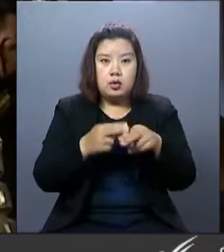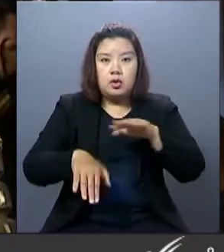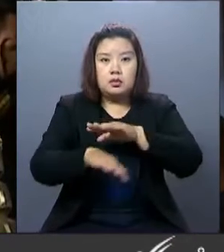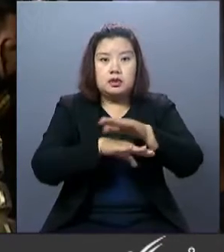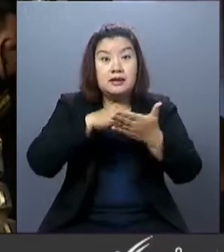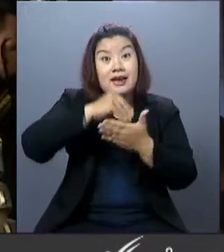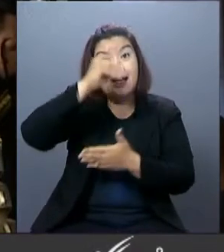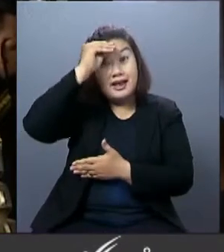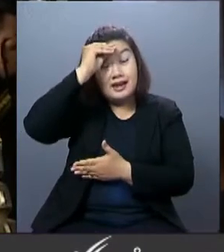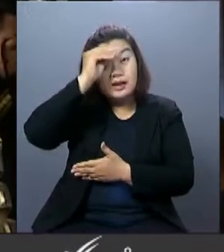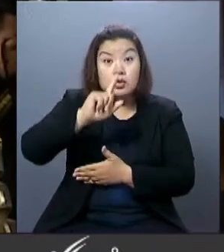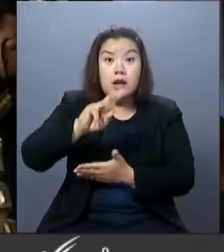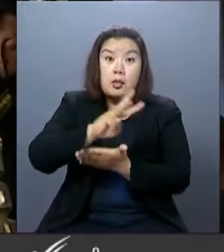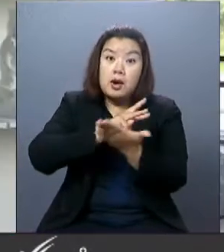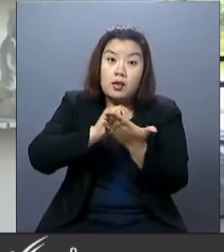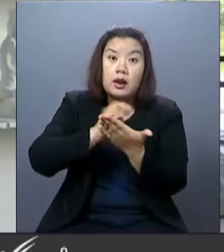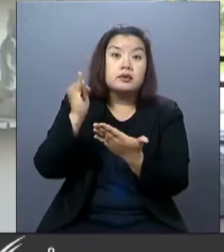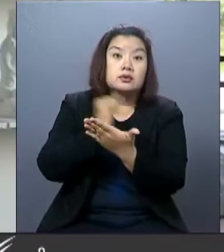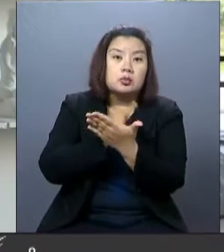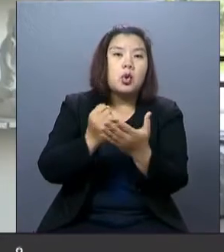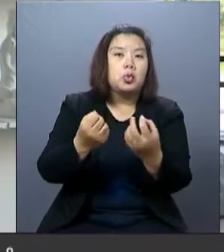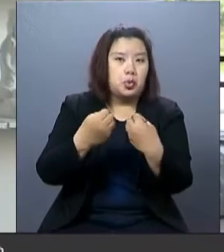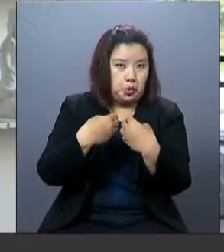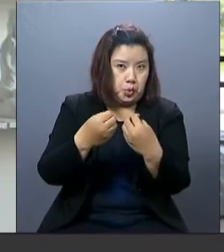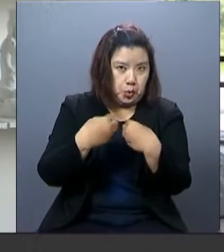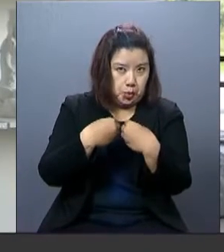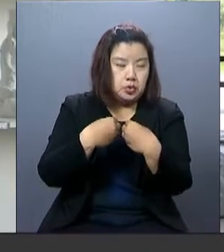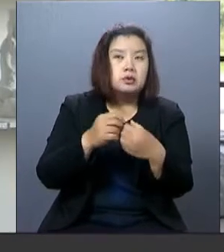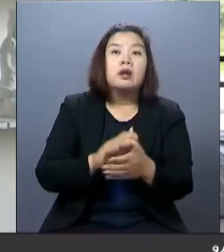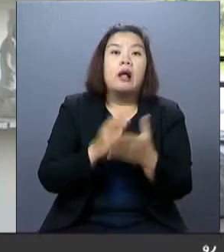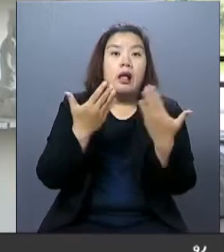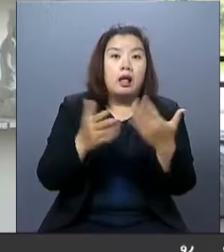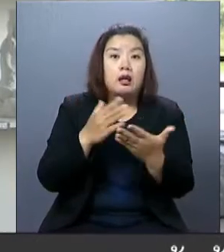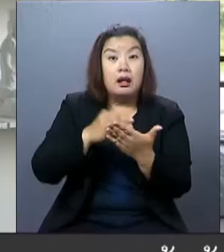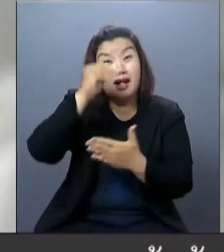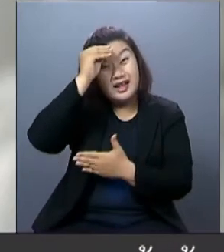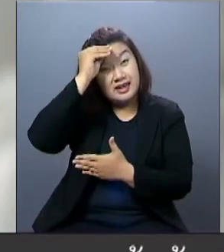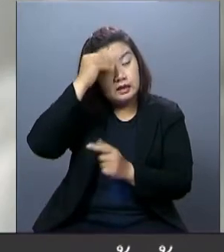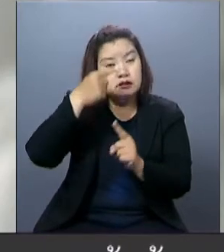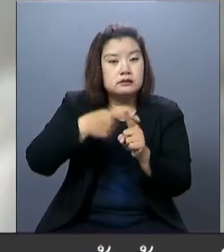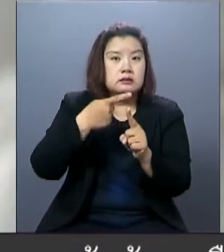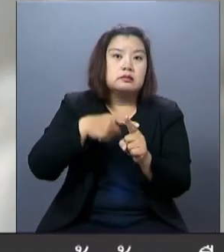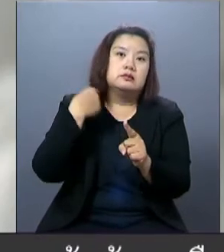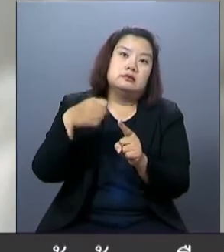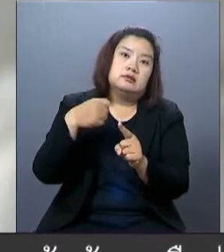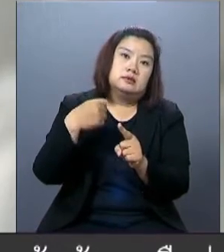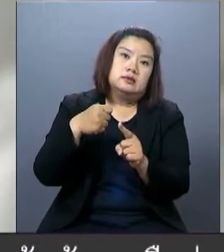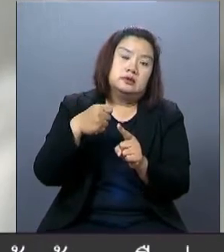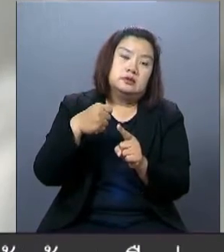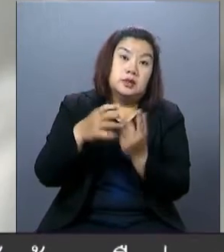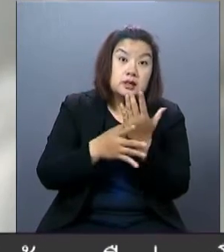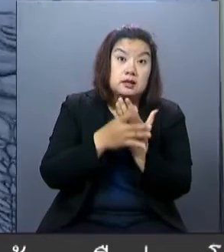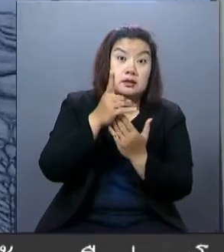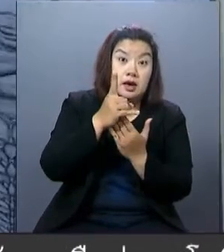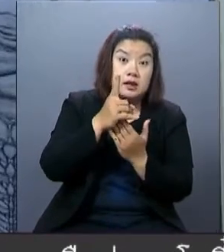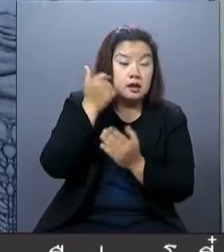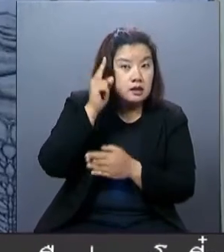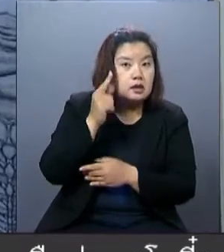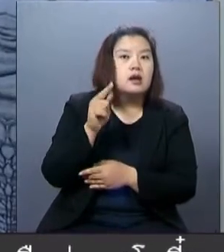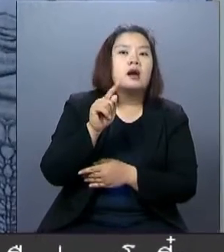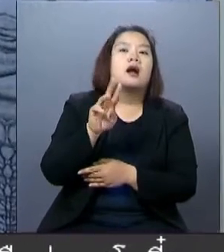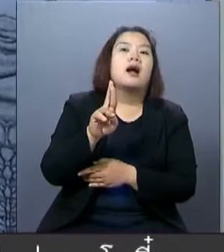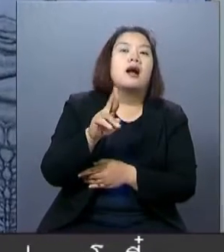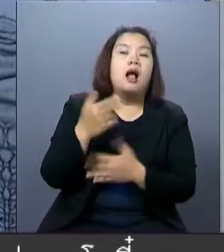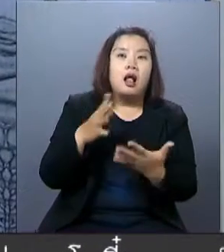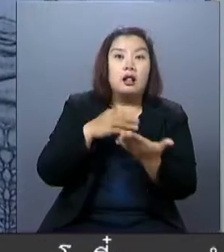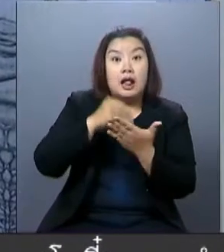ศิลป์มหาวิทยาลัยศิลปากรตลอดระยะเวลา10เดือนมีคลาสปฏิบัติจริงสัปดาห์ละ1ครั้งผู้อบรมจึงต้อง